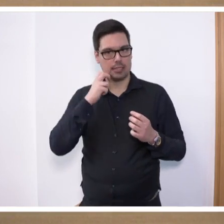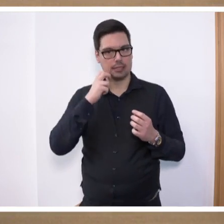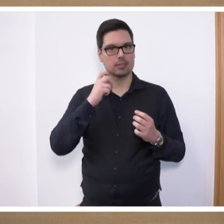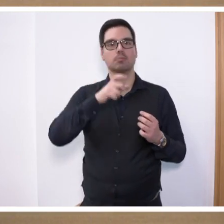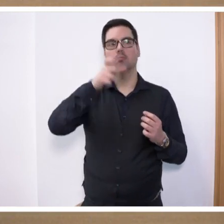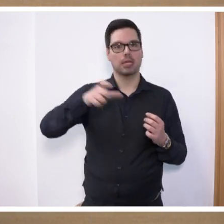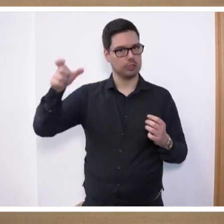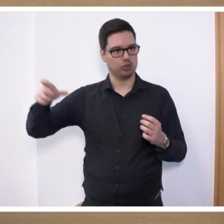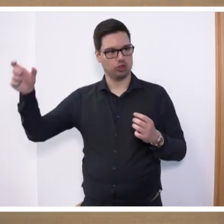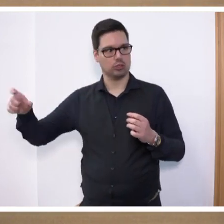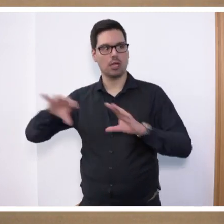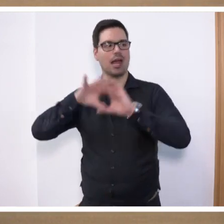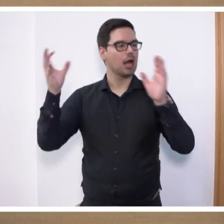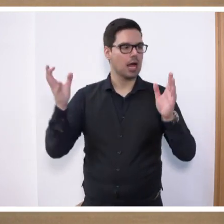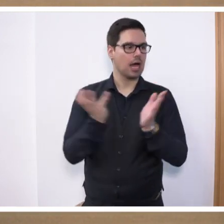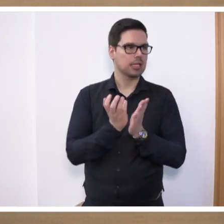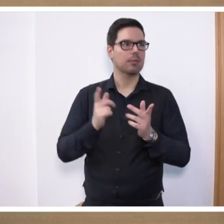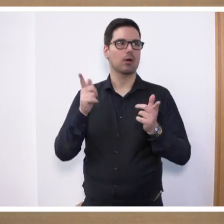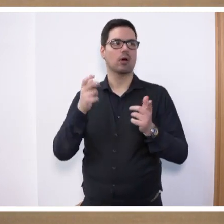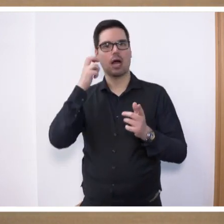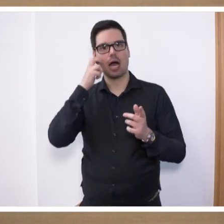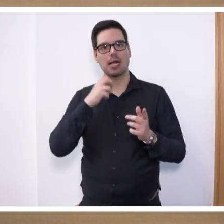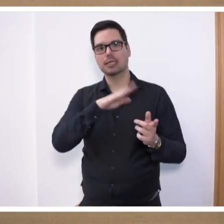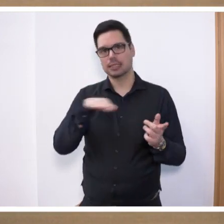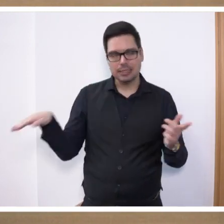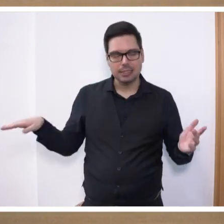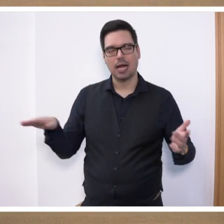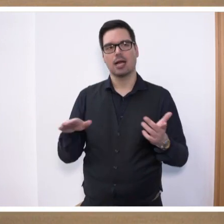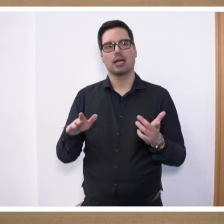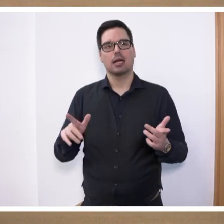andere Menschen, alle Menschen, aber insbesondere unsere Kinder,